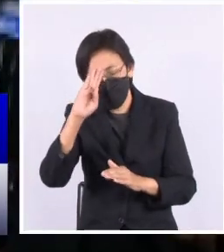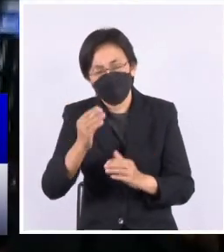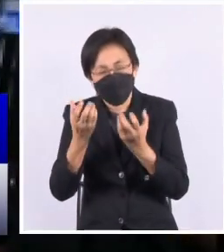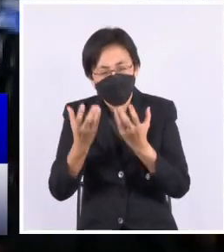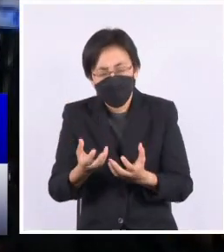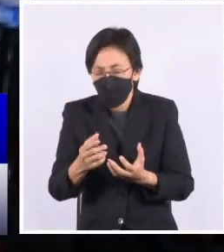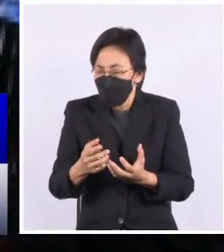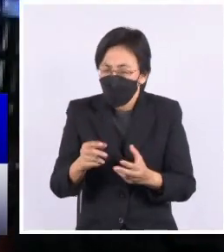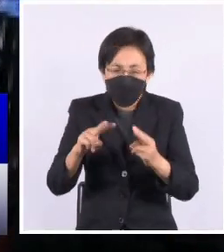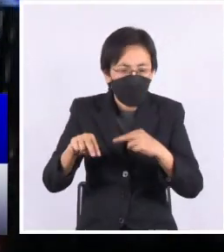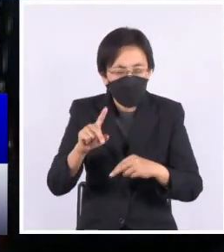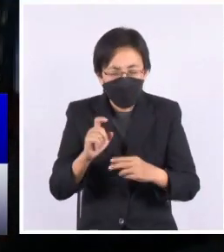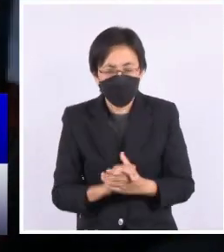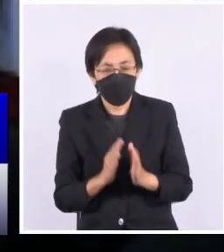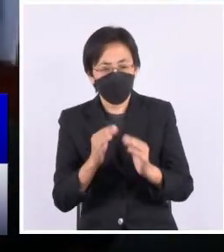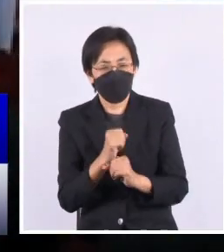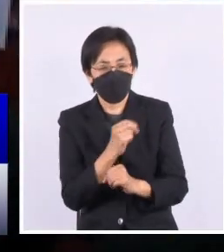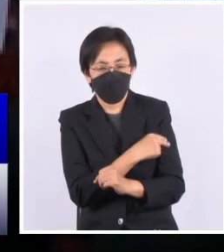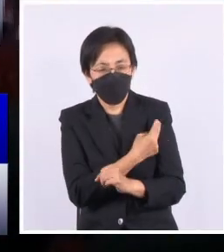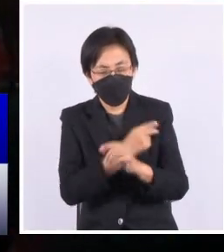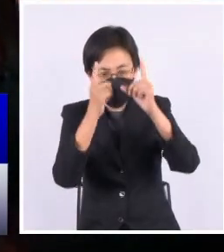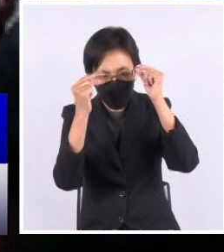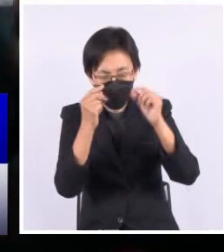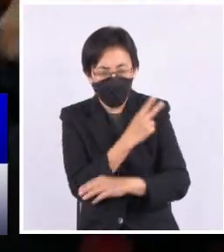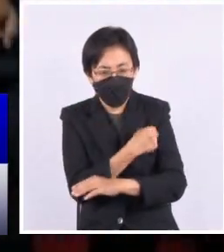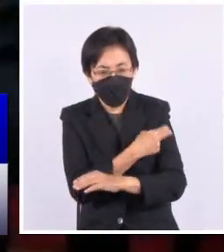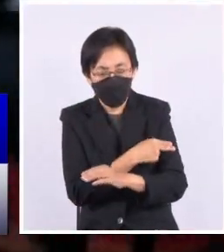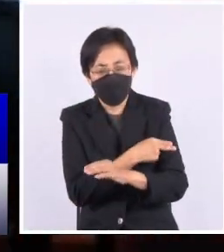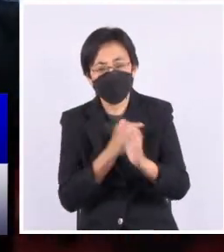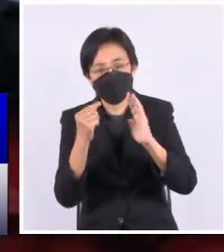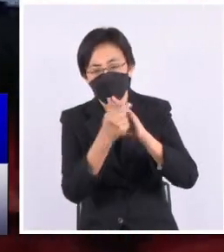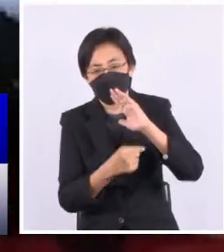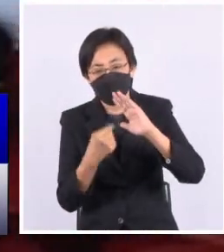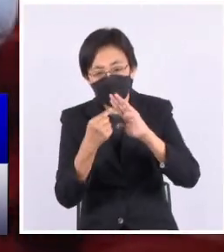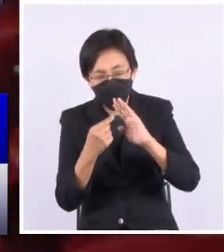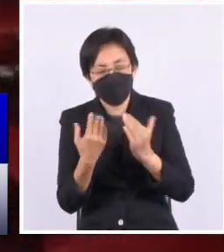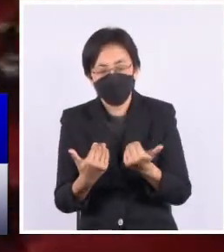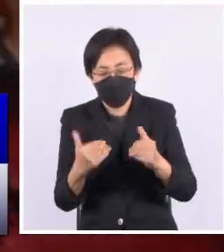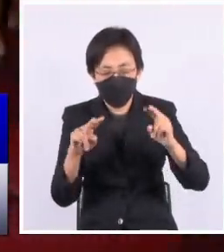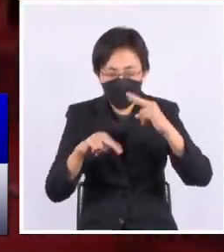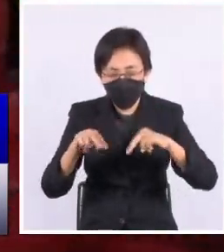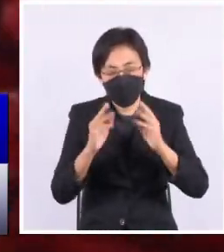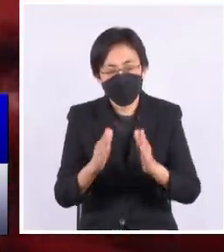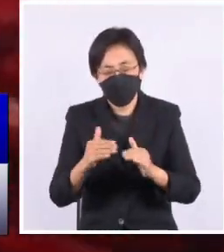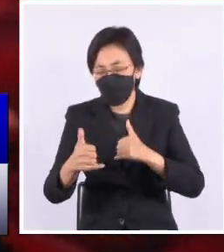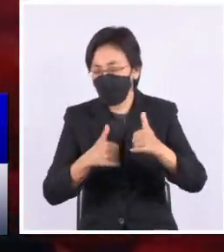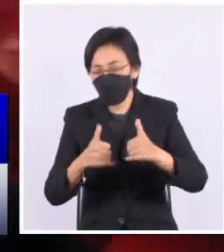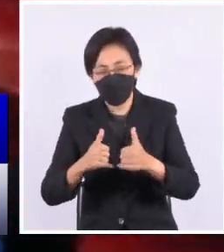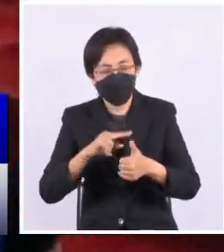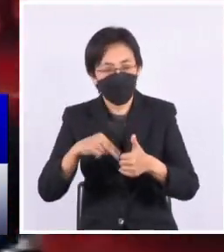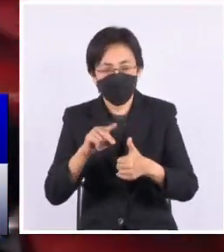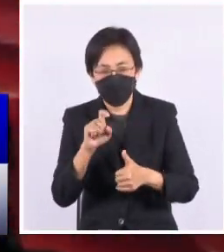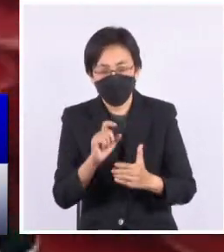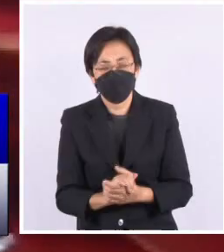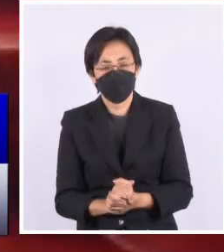ครับยังมีลูกอากรทางการถ้าณโรงพยาบาลท้องถิ่นที่อาจจะไม่สามารถรับคนไข้ได้อีกต่อไปด้วยหน้าที่นายกรัฐมนตรี